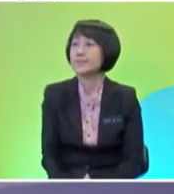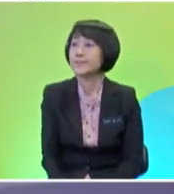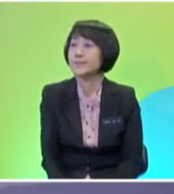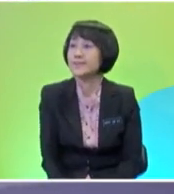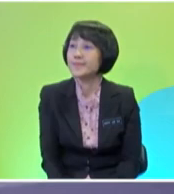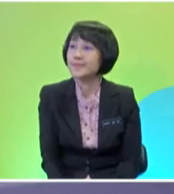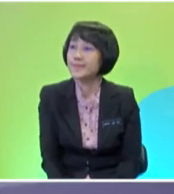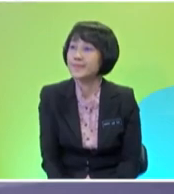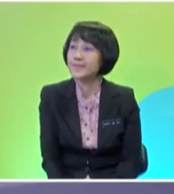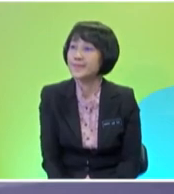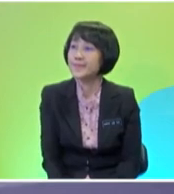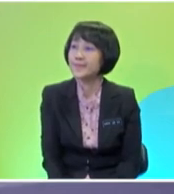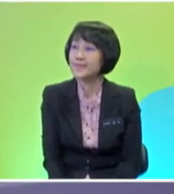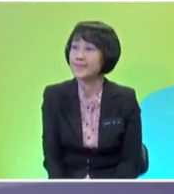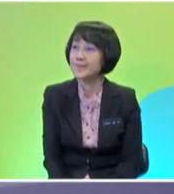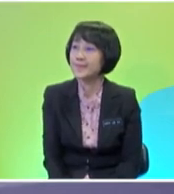Lekat dulu.